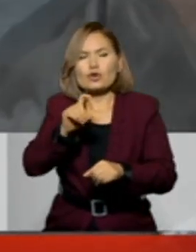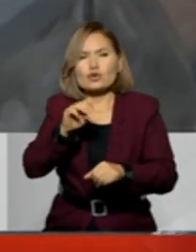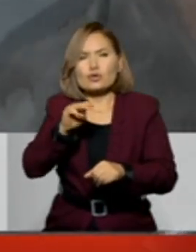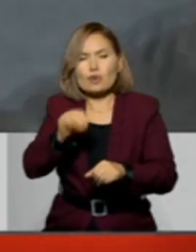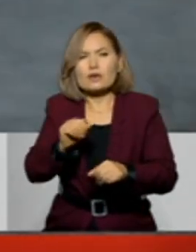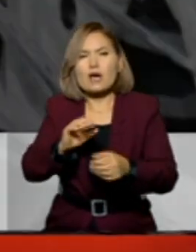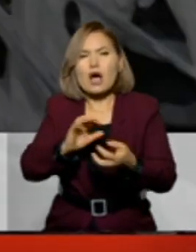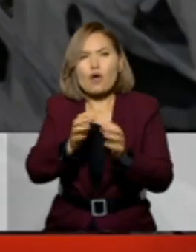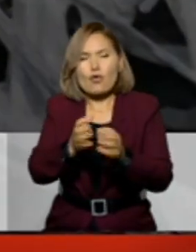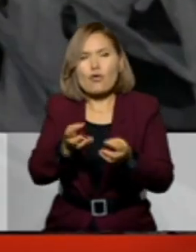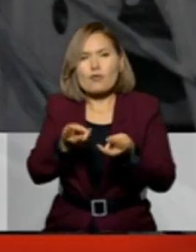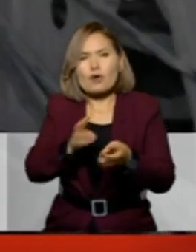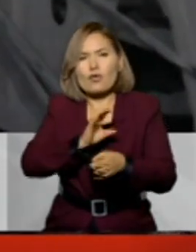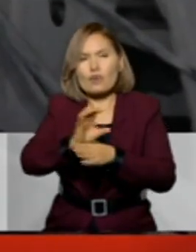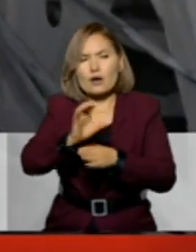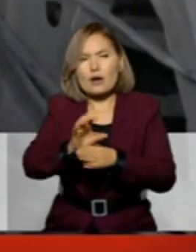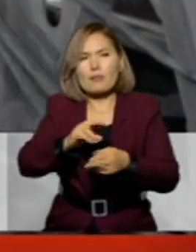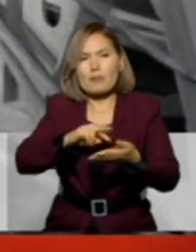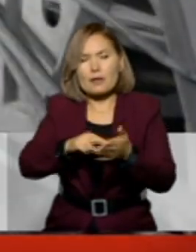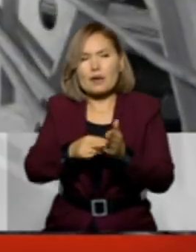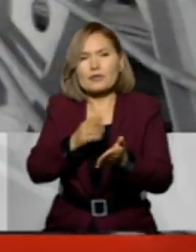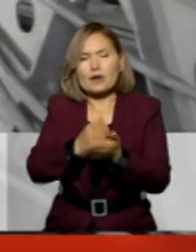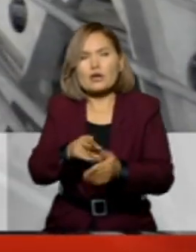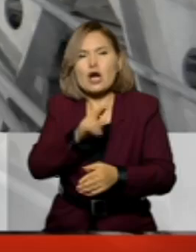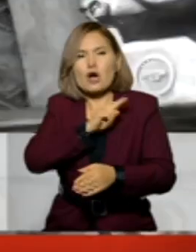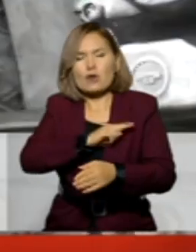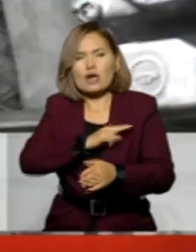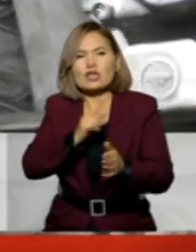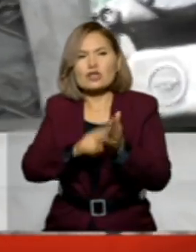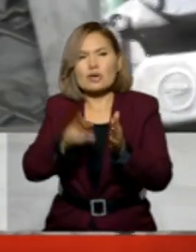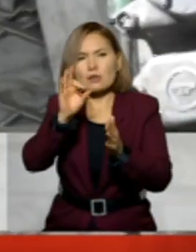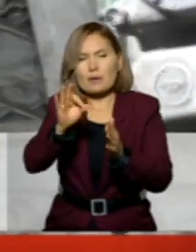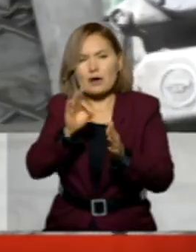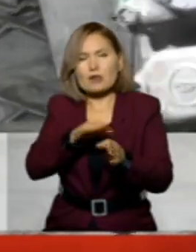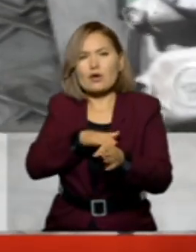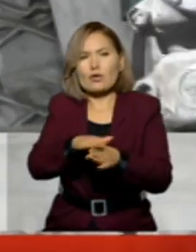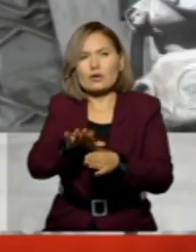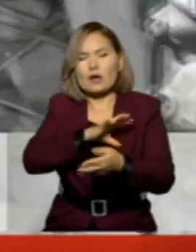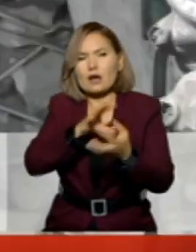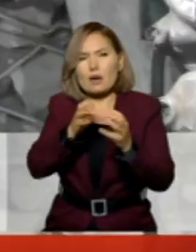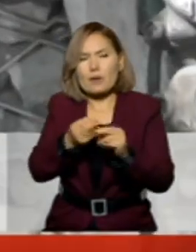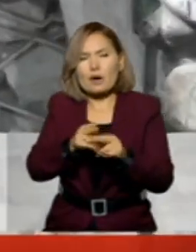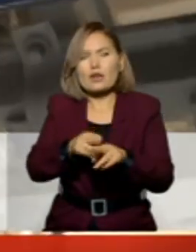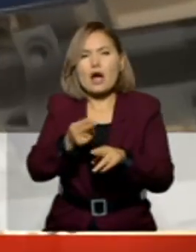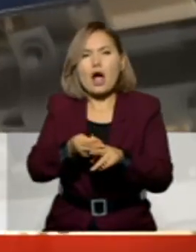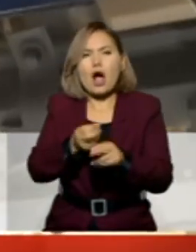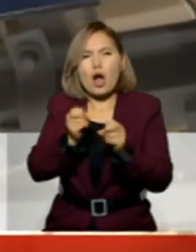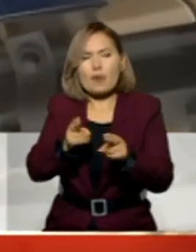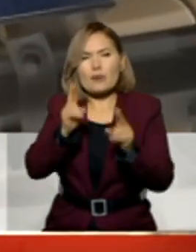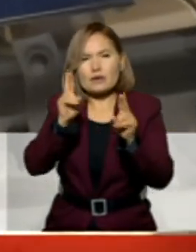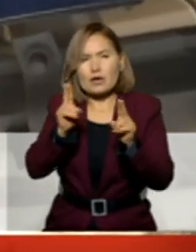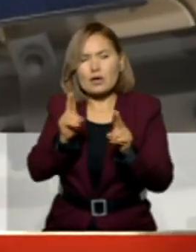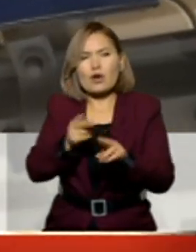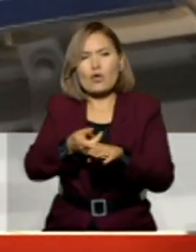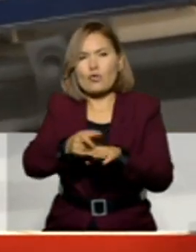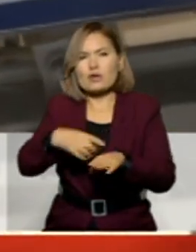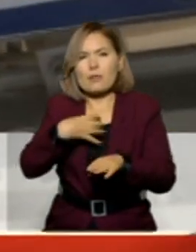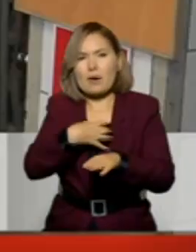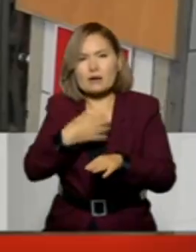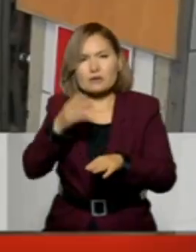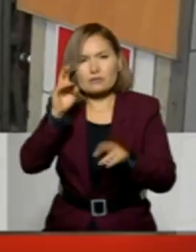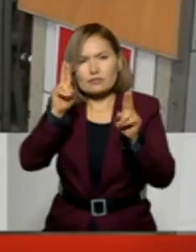отыр. Тынымсыз еңбекпен табандылықтың арқасында жұмыстың 70% орындалып та қойған, бірақ қауіпсіздік нәтижеден де маңызды